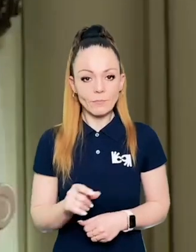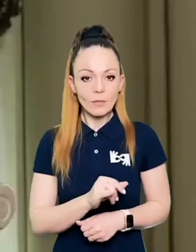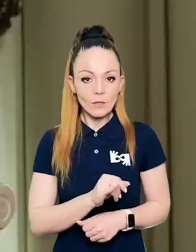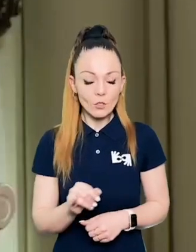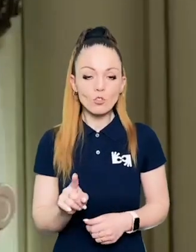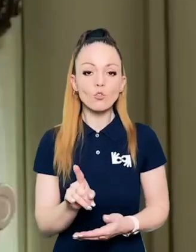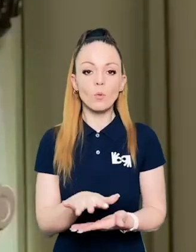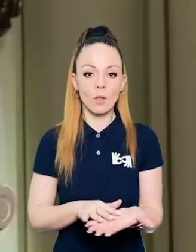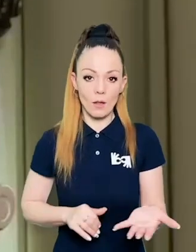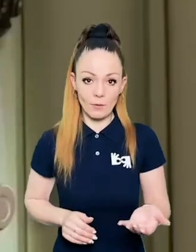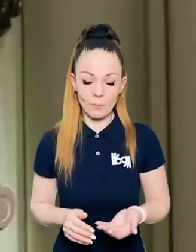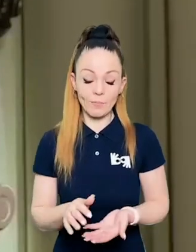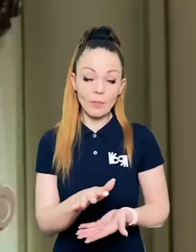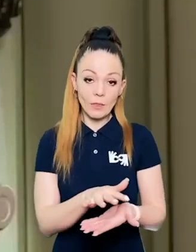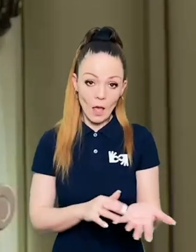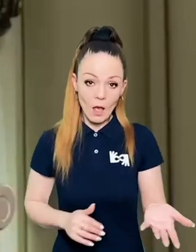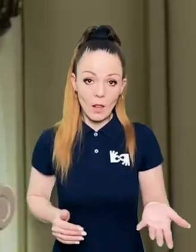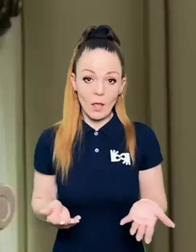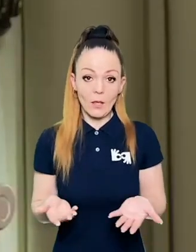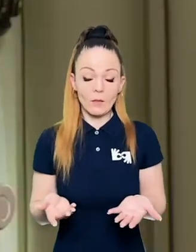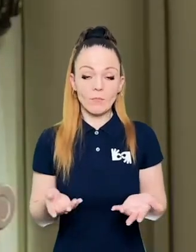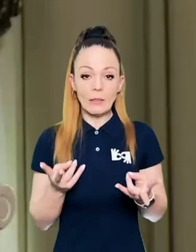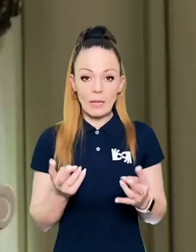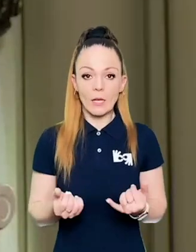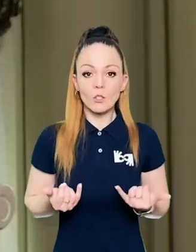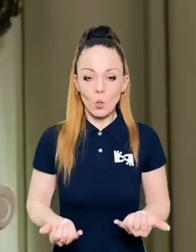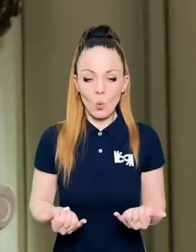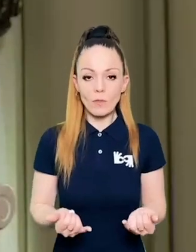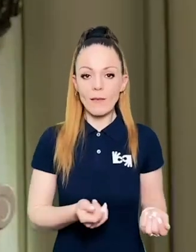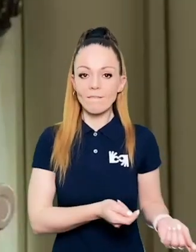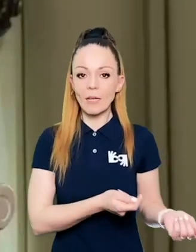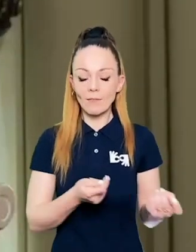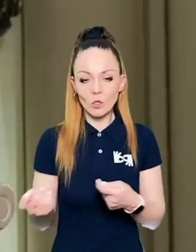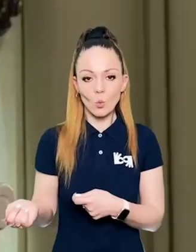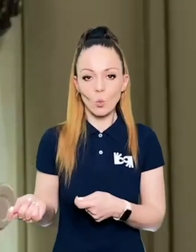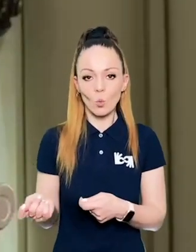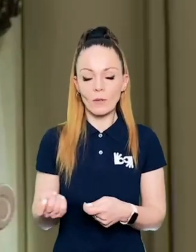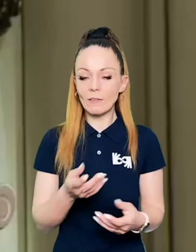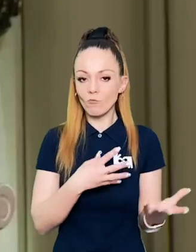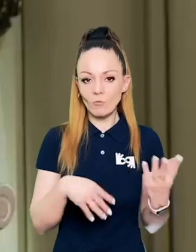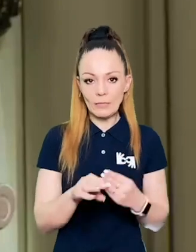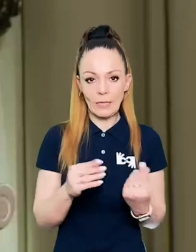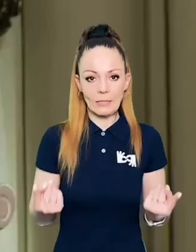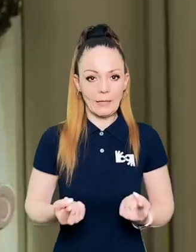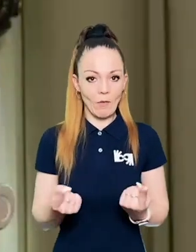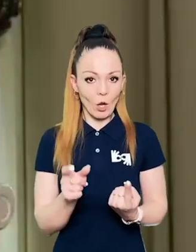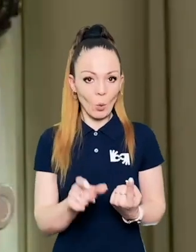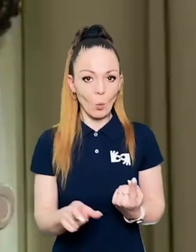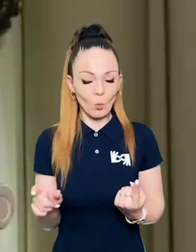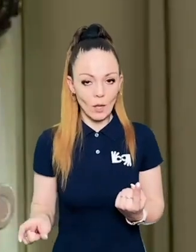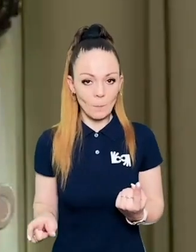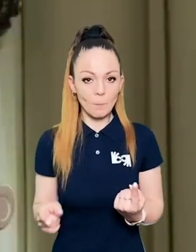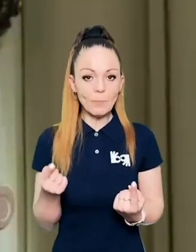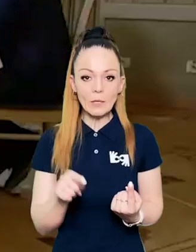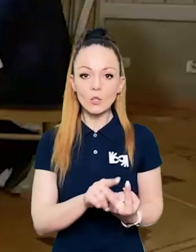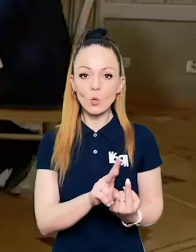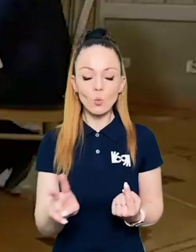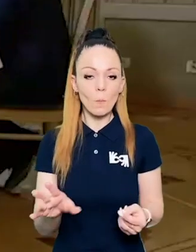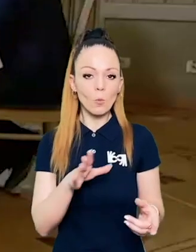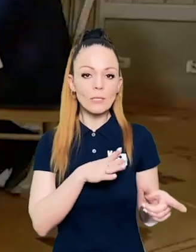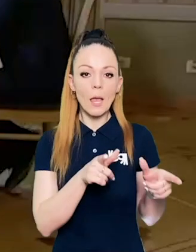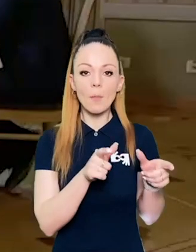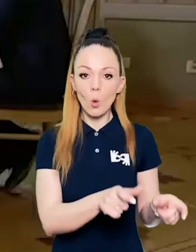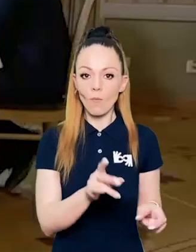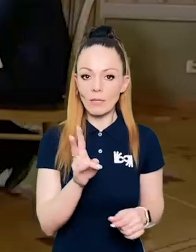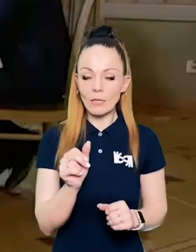І що далі? Далі на сьогодні вивезено всіх цивільних людей. Ті,